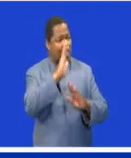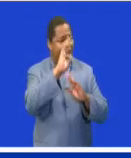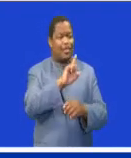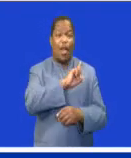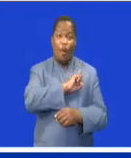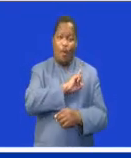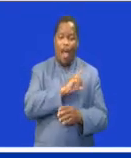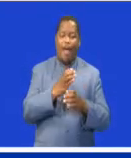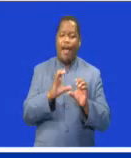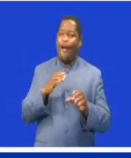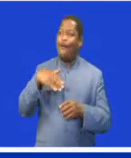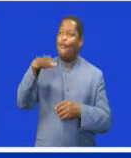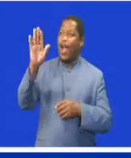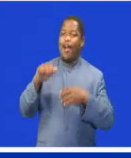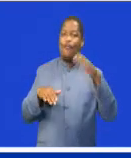letiyahlukahlukene maveni